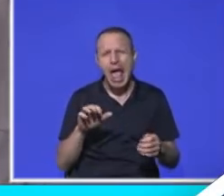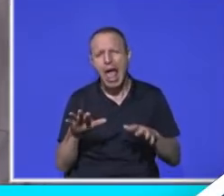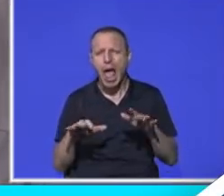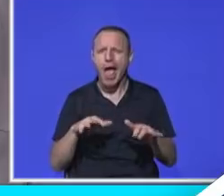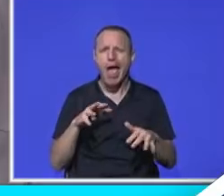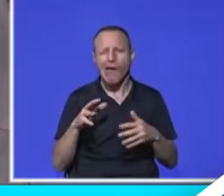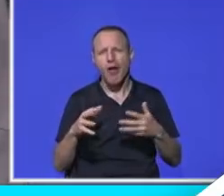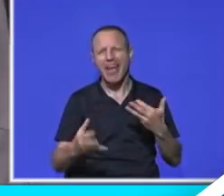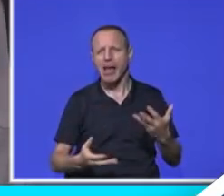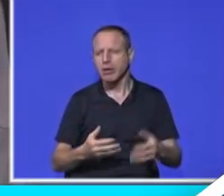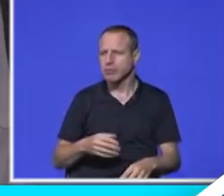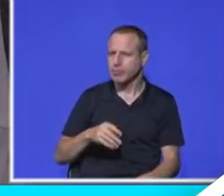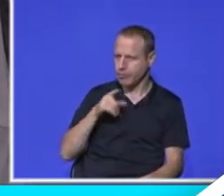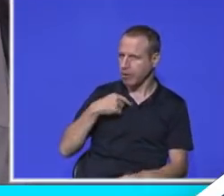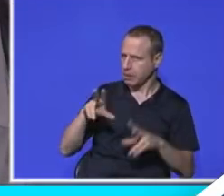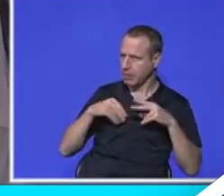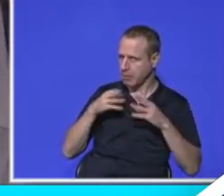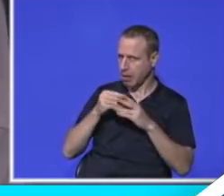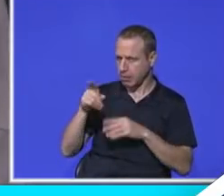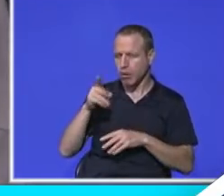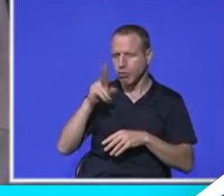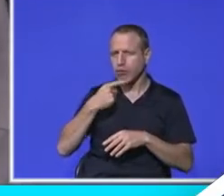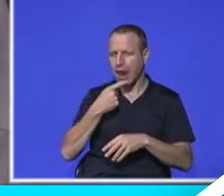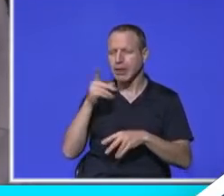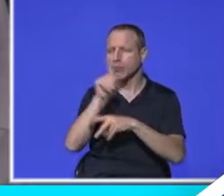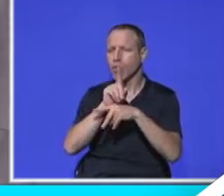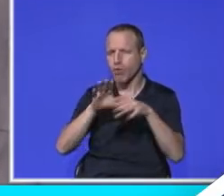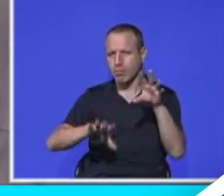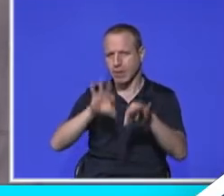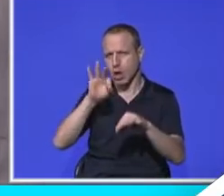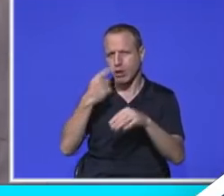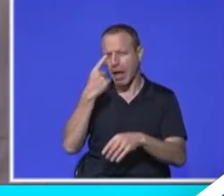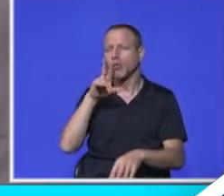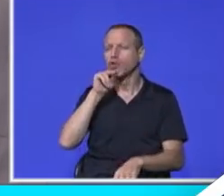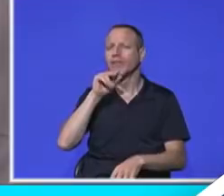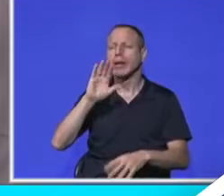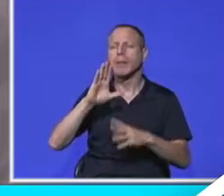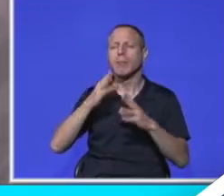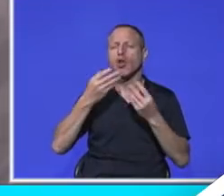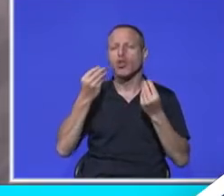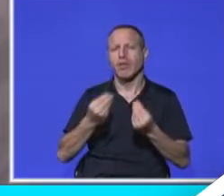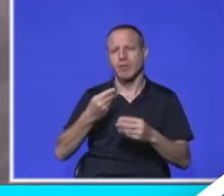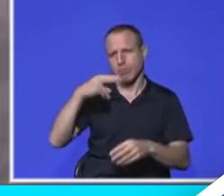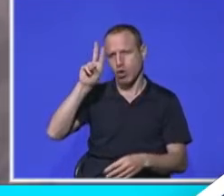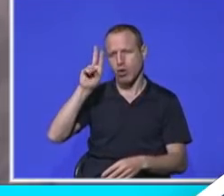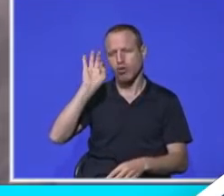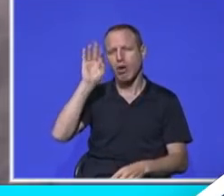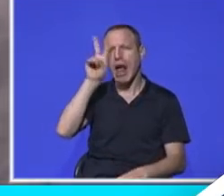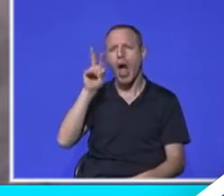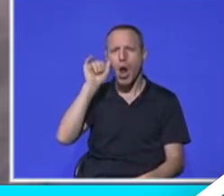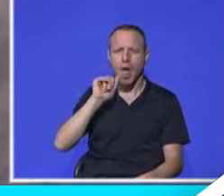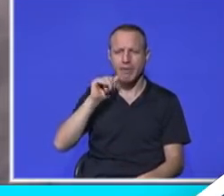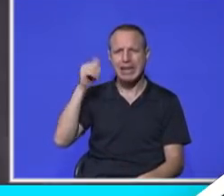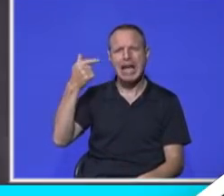איתך, שעוד אפשר להגיד שלפחות בתקופות הבחירות, אחד הדוברים הטובים ביותר של כחול לבן זה היה גבי אשכנזי. חד